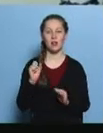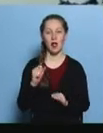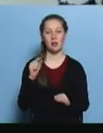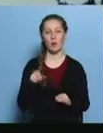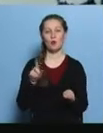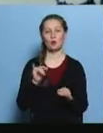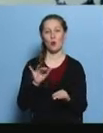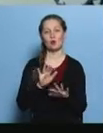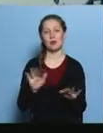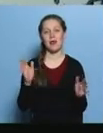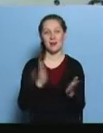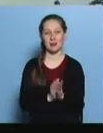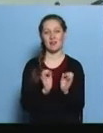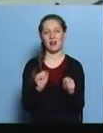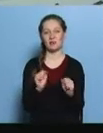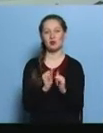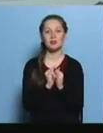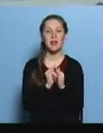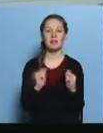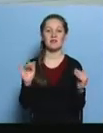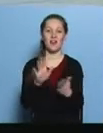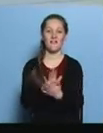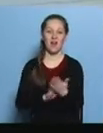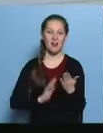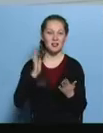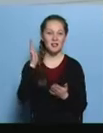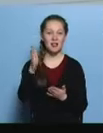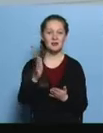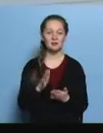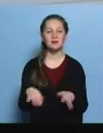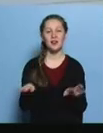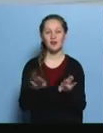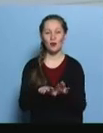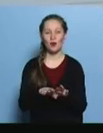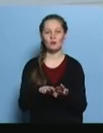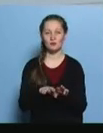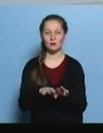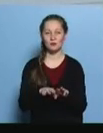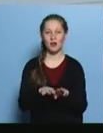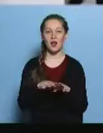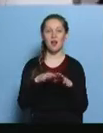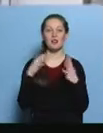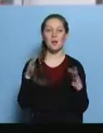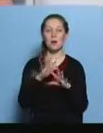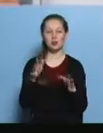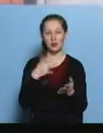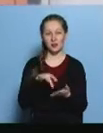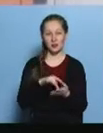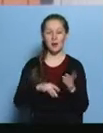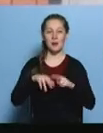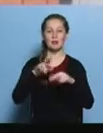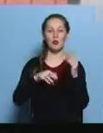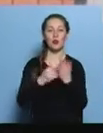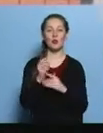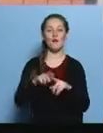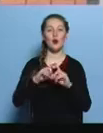детей появилась возможность развиваться в таком, так скажем, небольшом городке. Построили новый корпус